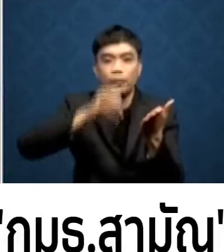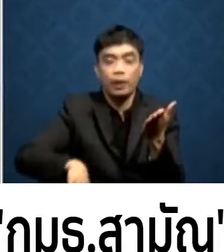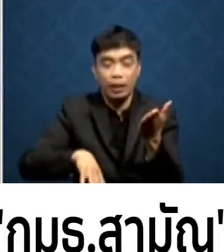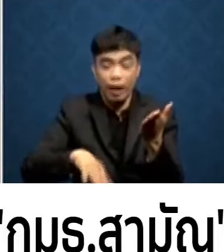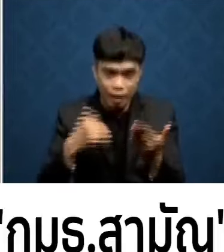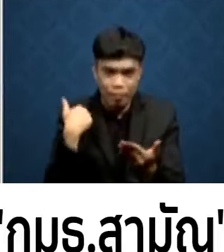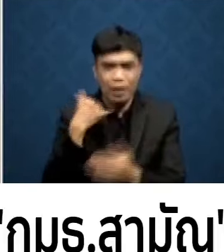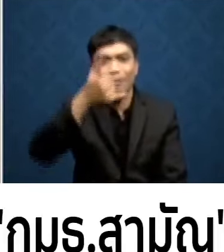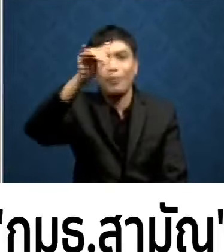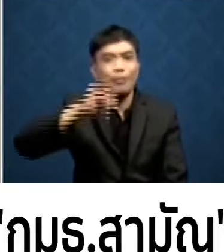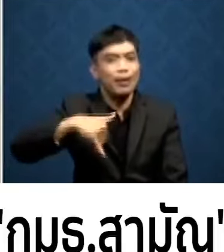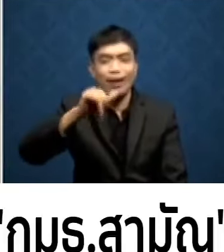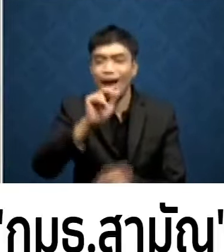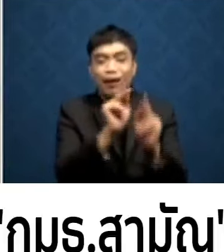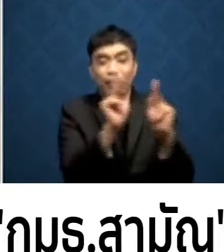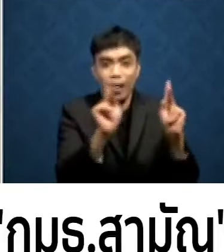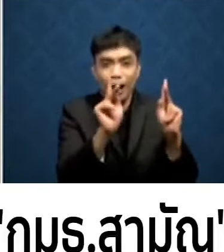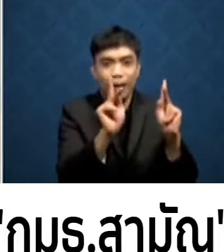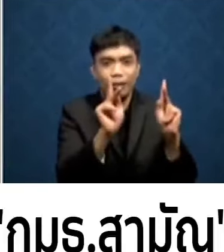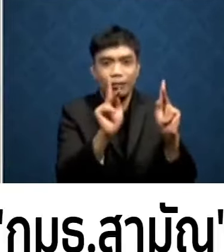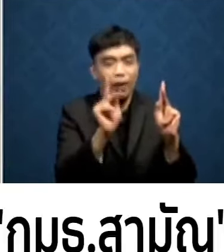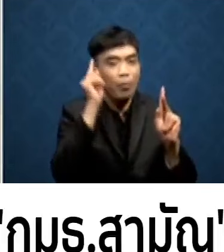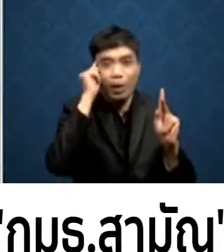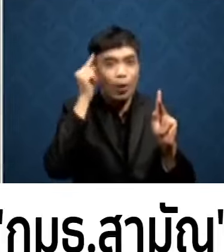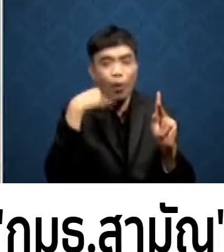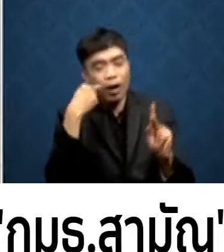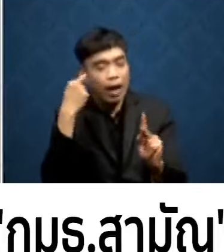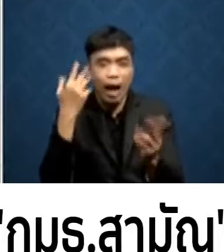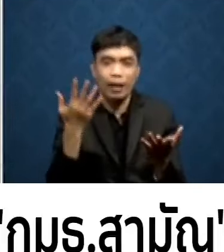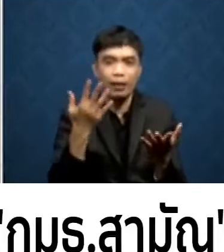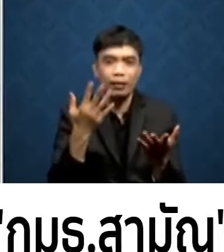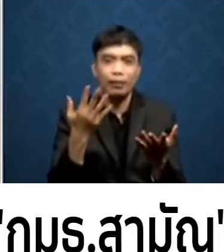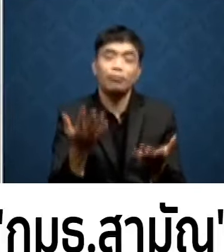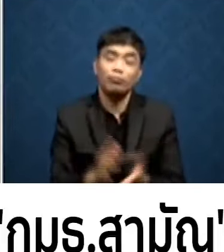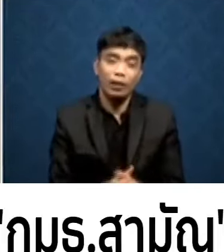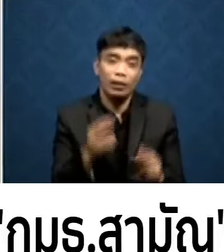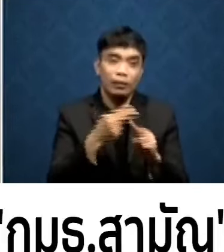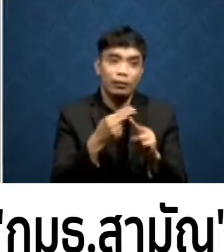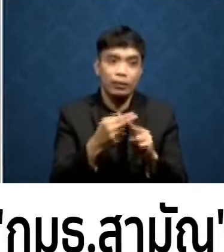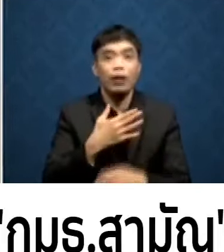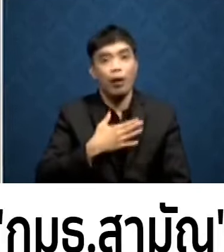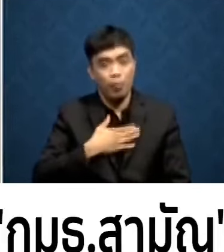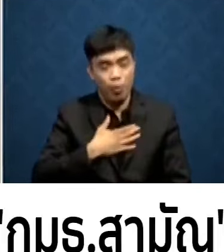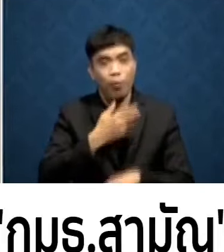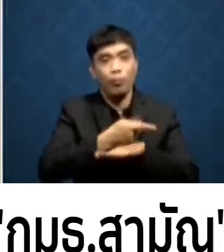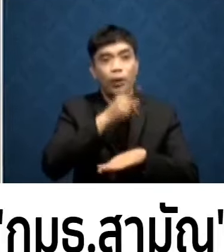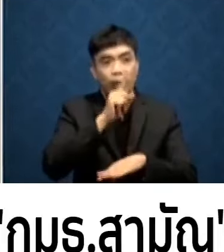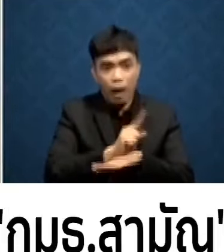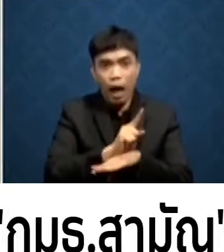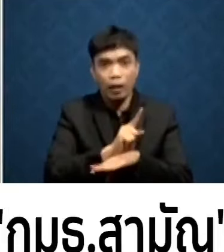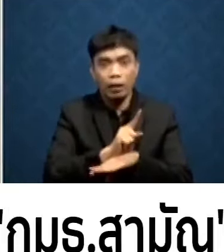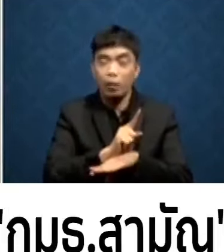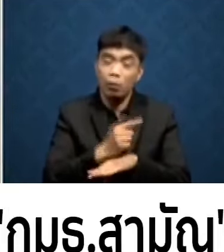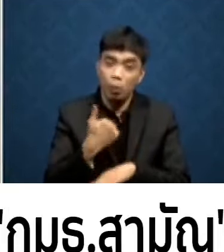ซึ่งเยังไม่ทราบว่าเป็นใครก็กะเกงกันไปเรียบร้อยนะครับก็ขอให้ได้ตามนั้นจริงๆเพราะมีชื่อผมเป็นประธานกรรมาธิการคมนาคม